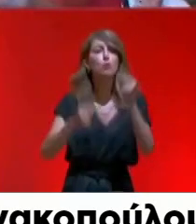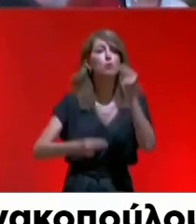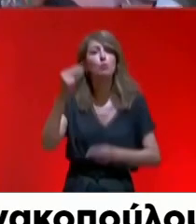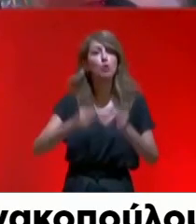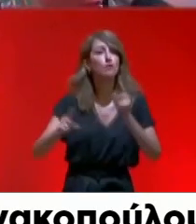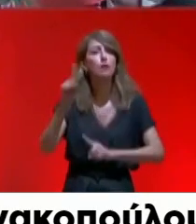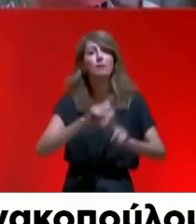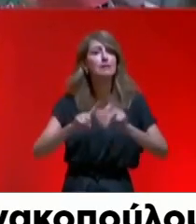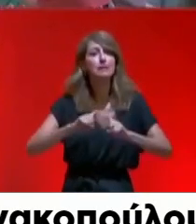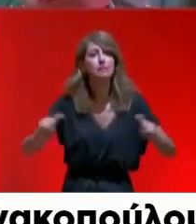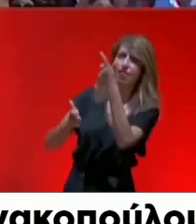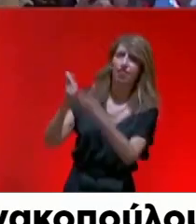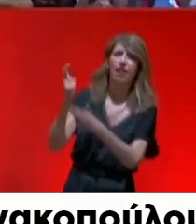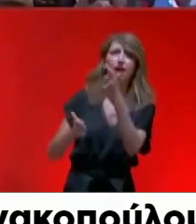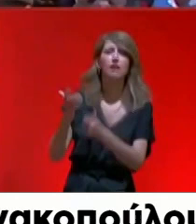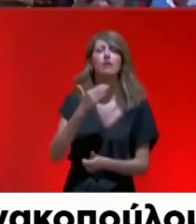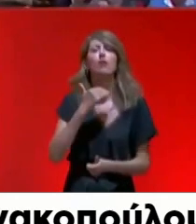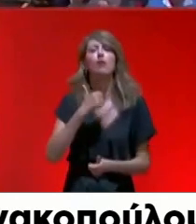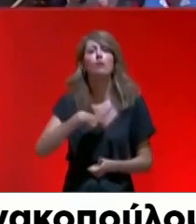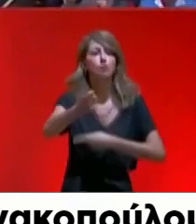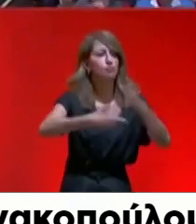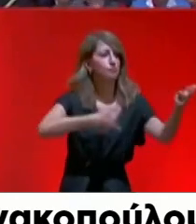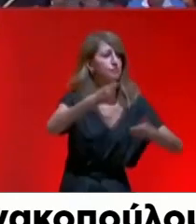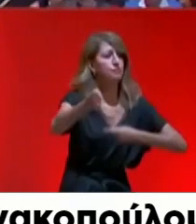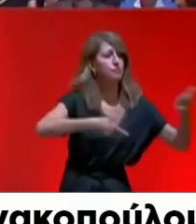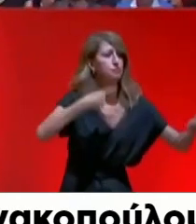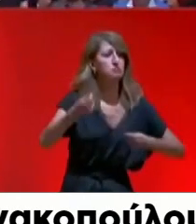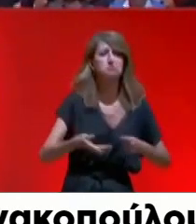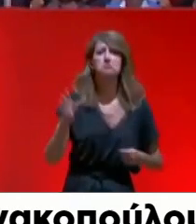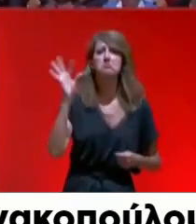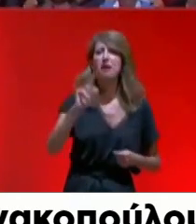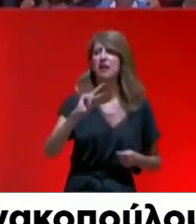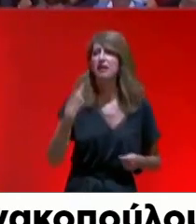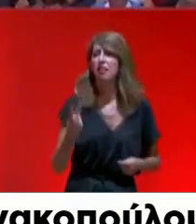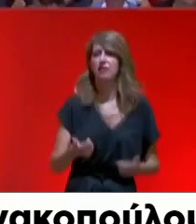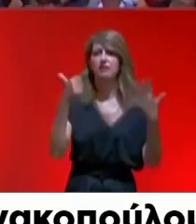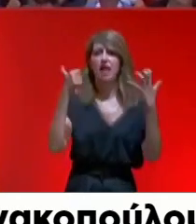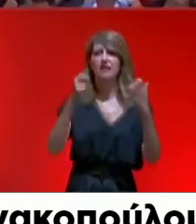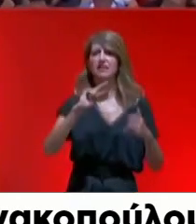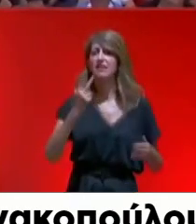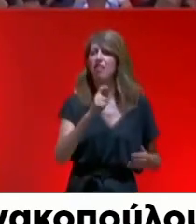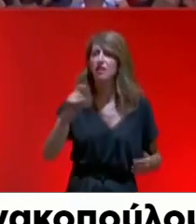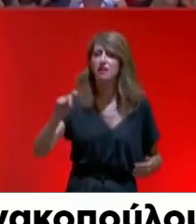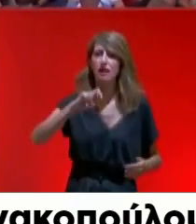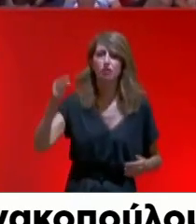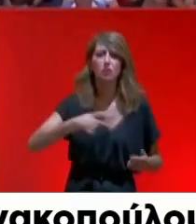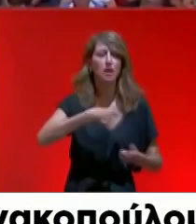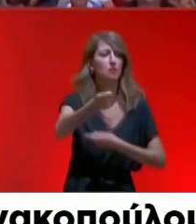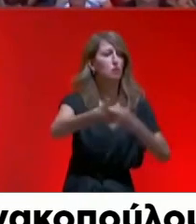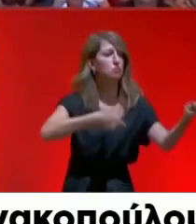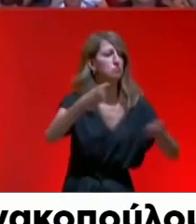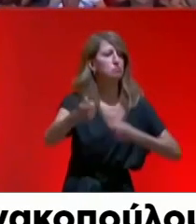συγκεκριμένο πλαφόν αυτή τη στιγμή. Σε κάθε περίπτωση, ο Αλέξης Τσίπρας ήταν ο συμπαρόν στο συνέδριο,